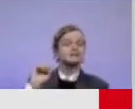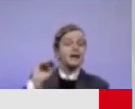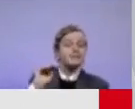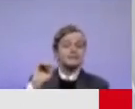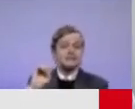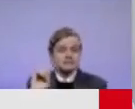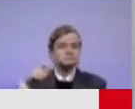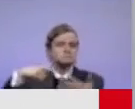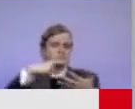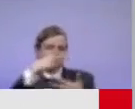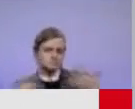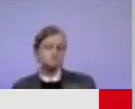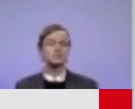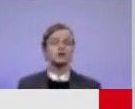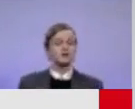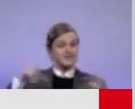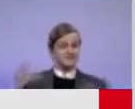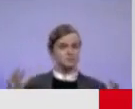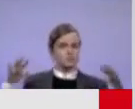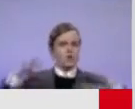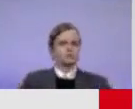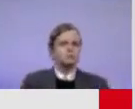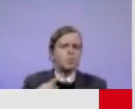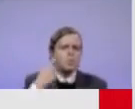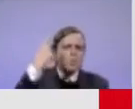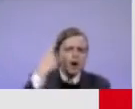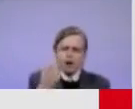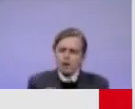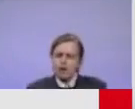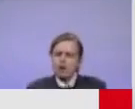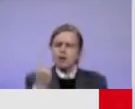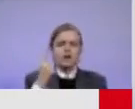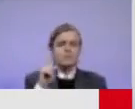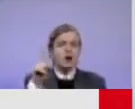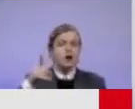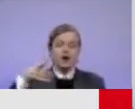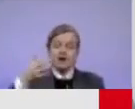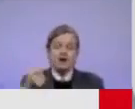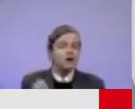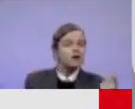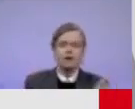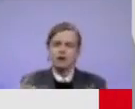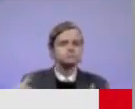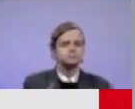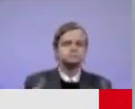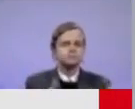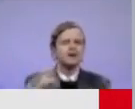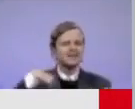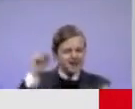familii politice europene care arată anvergura și importanța partidului